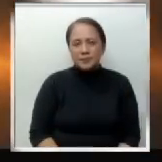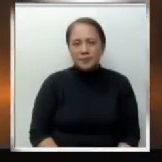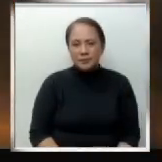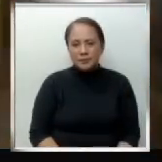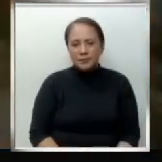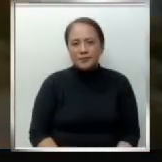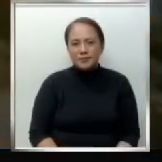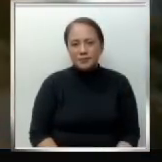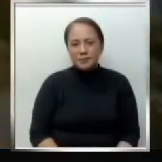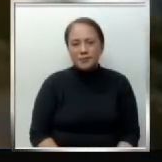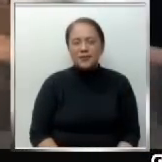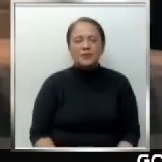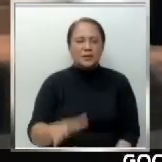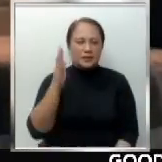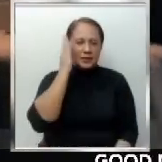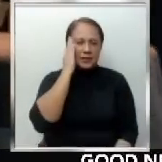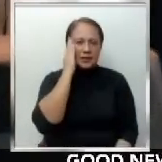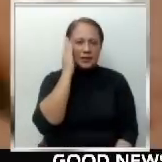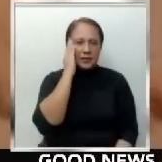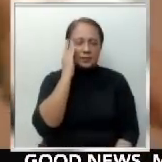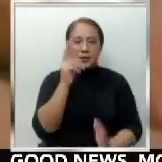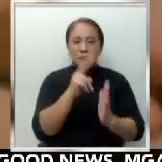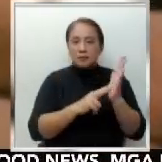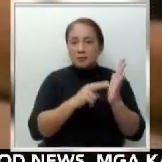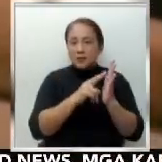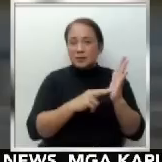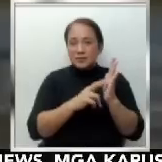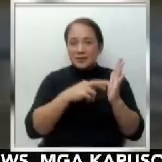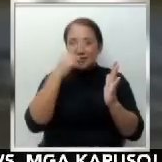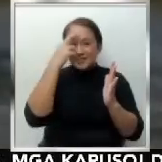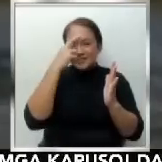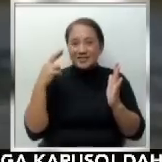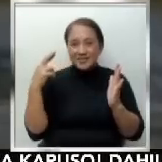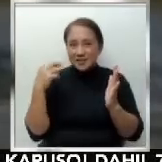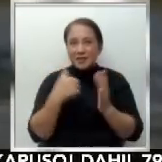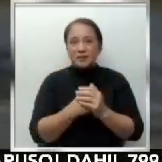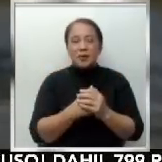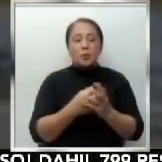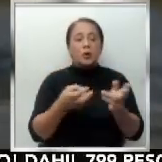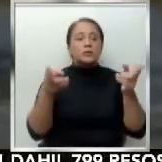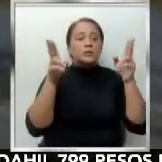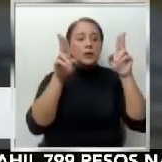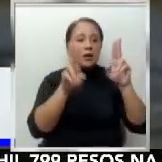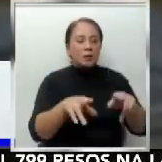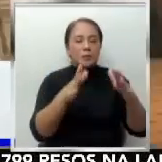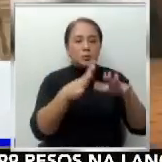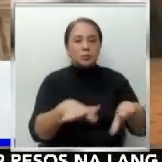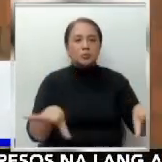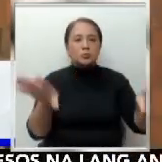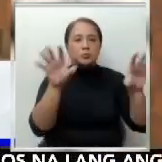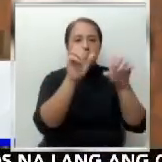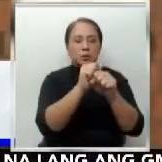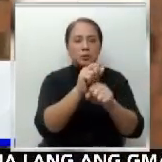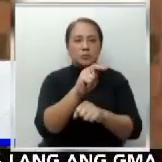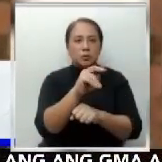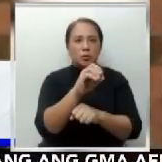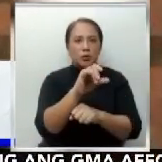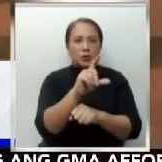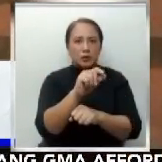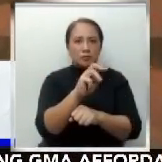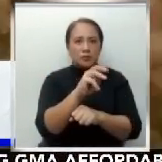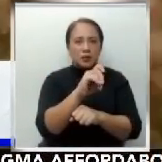Alam na ng mga nakapagbasa sa nobela ni Kat Jose Rizal ang nangyari sa pagtatapos ng Nolly Mitangere. Sa kabila